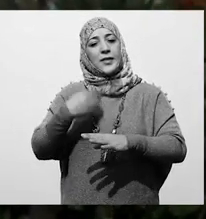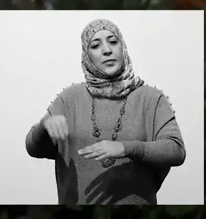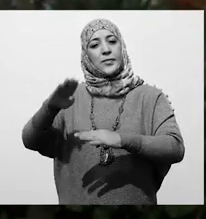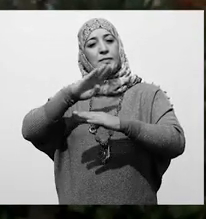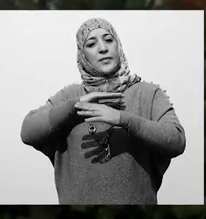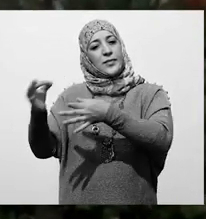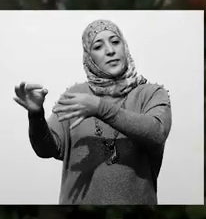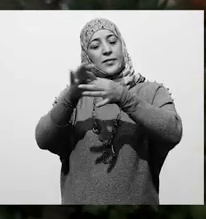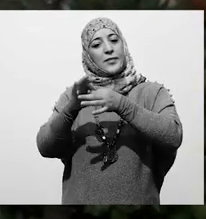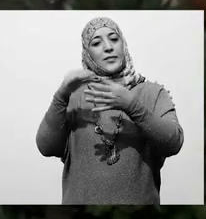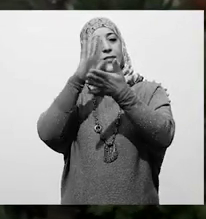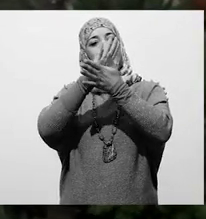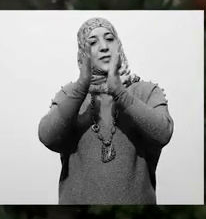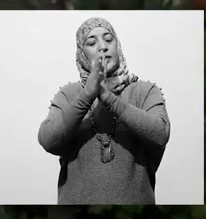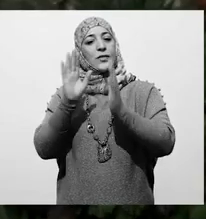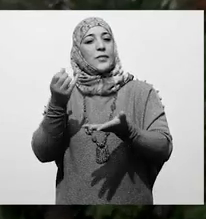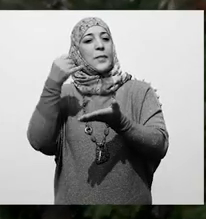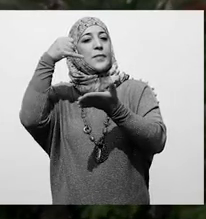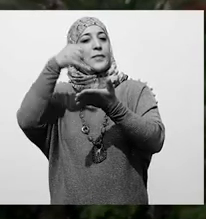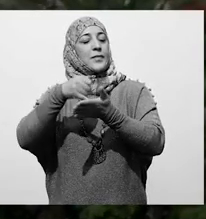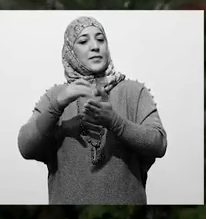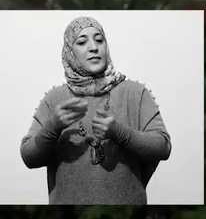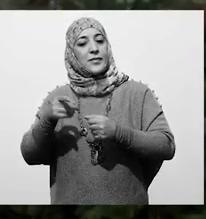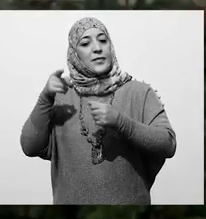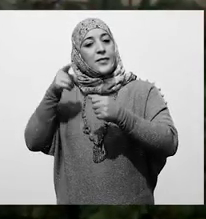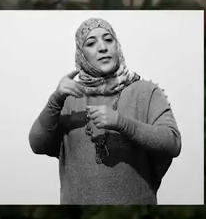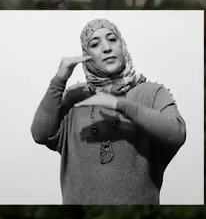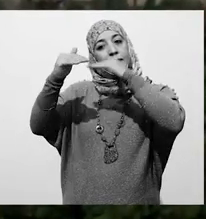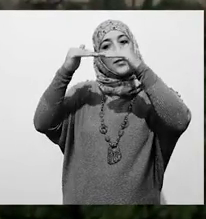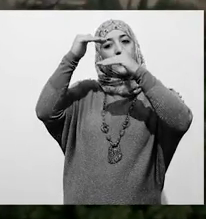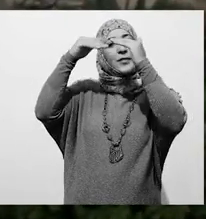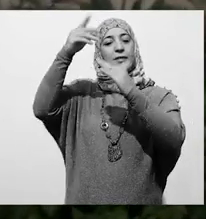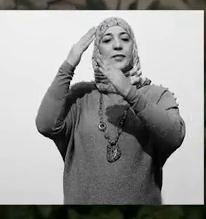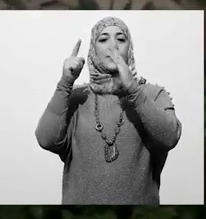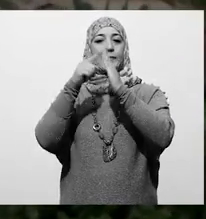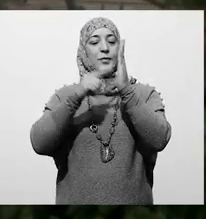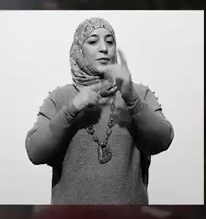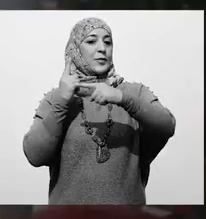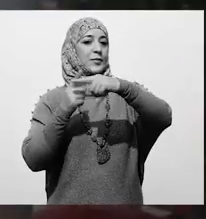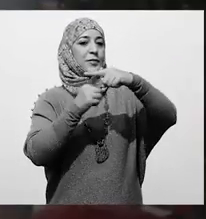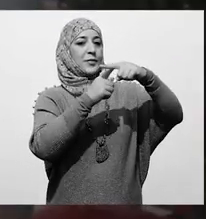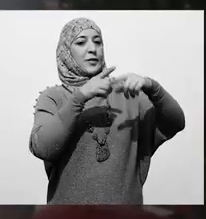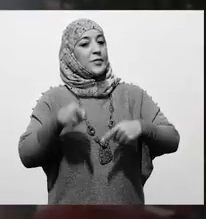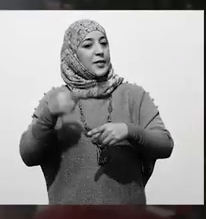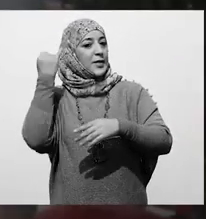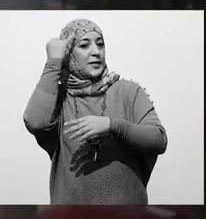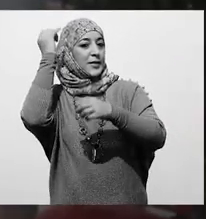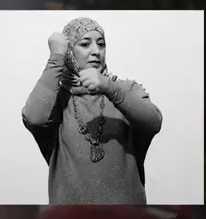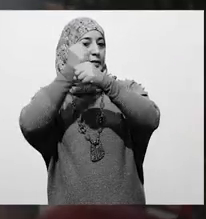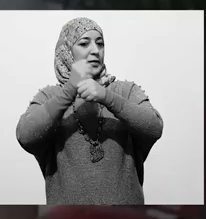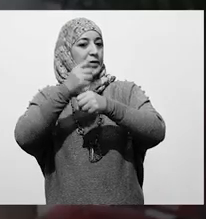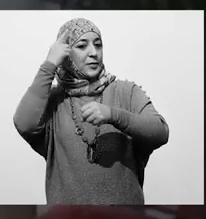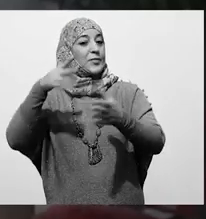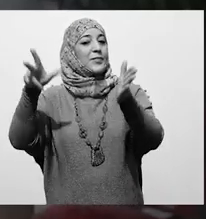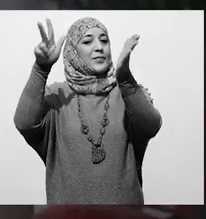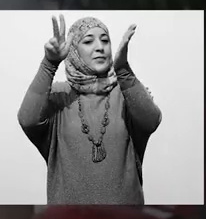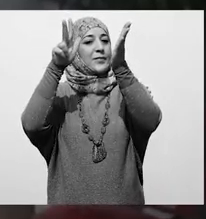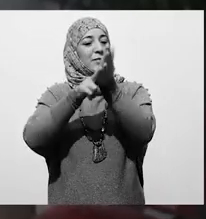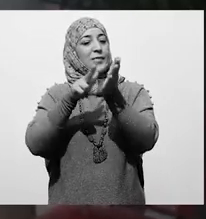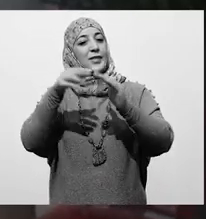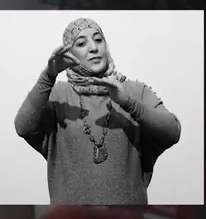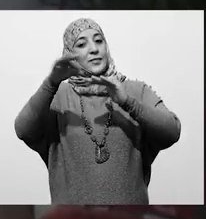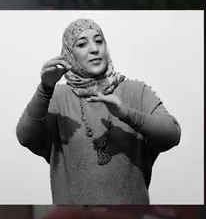reprise par l'association médina qui est la développer davantage cette initiative pour